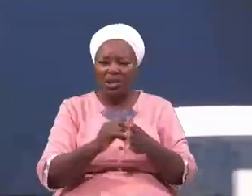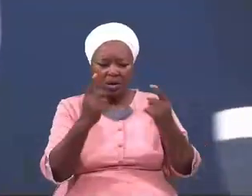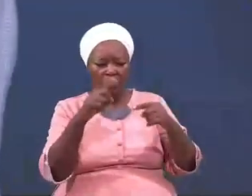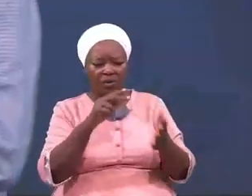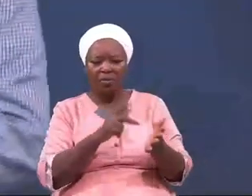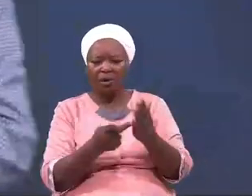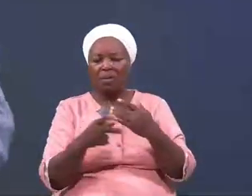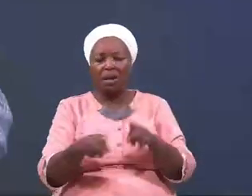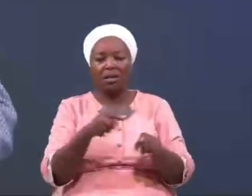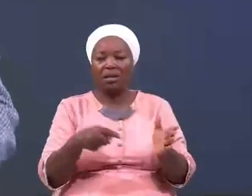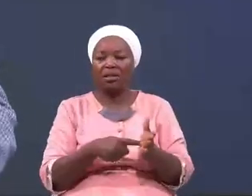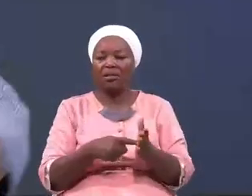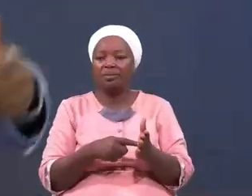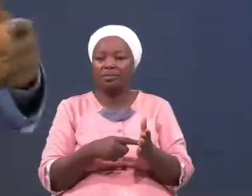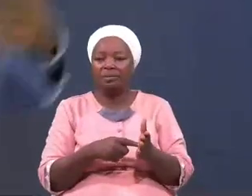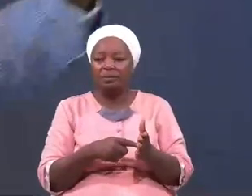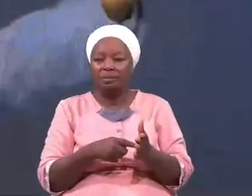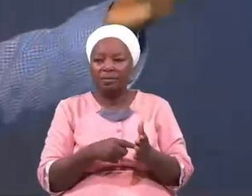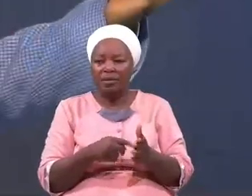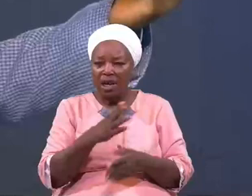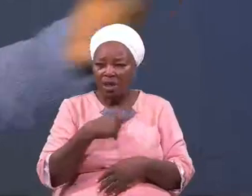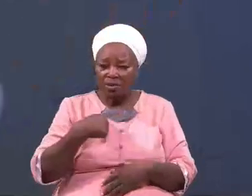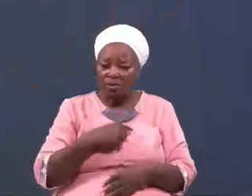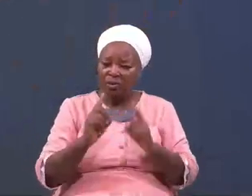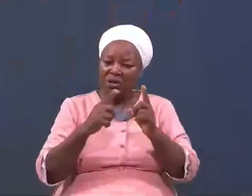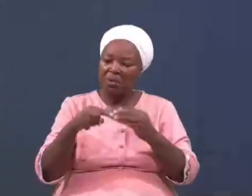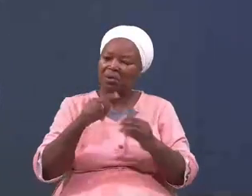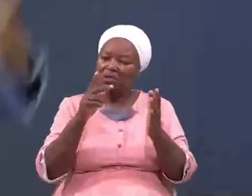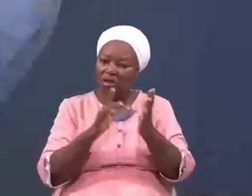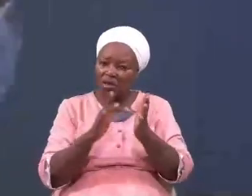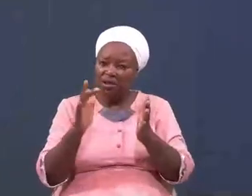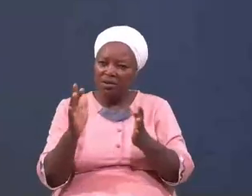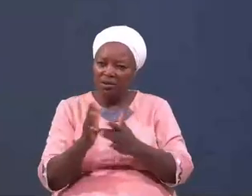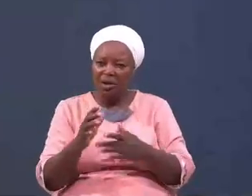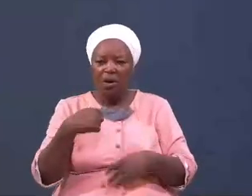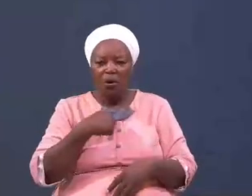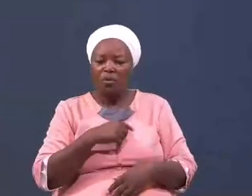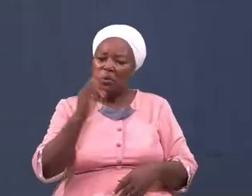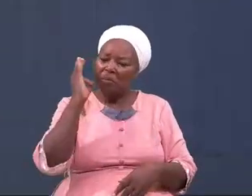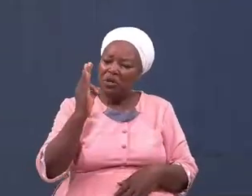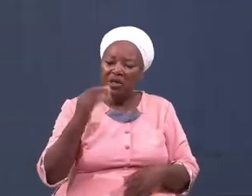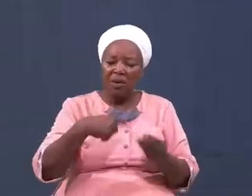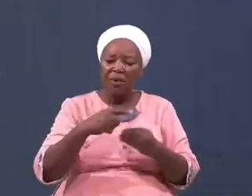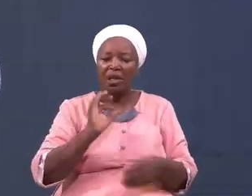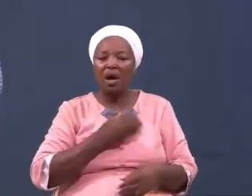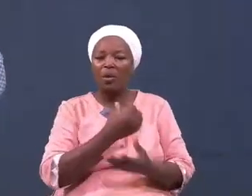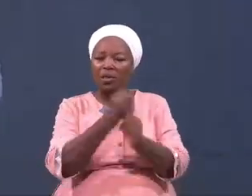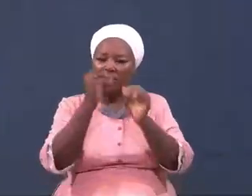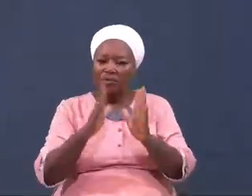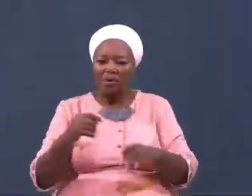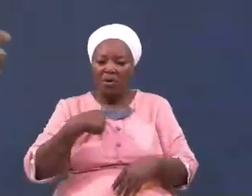Il y a des gens qui viennent à la croisade comme ça, et nous parlons de Jésus, nous parlons de notre